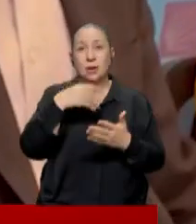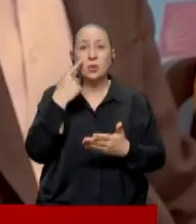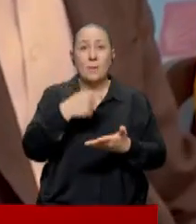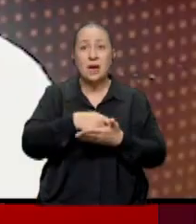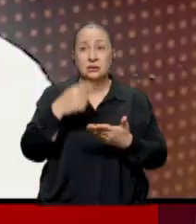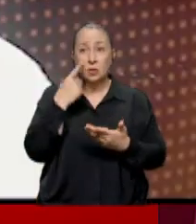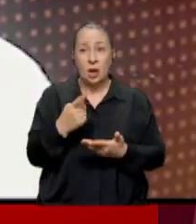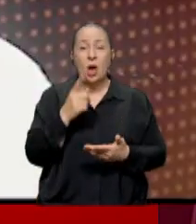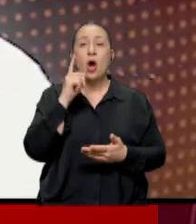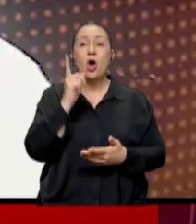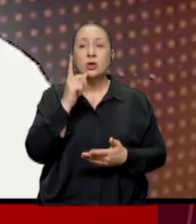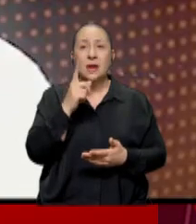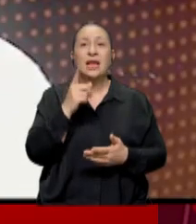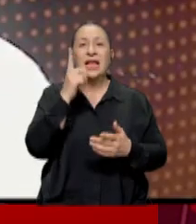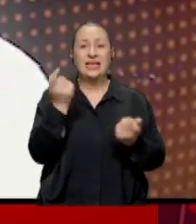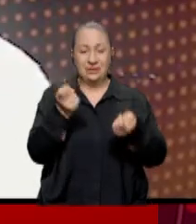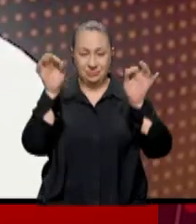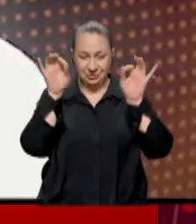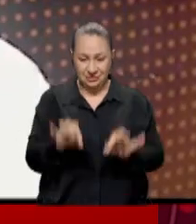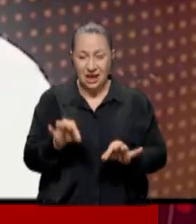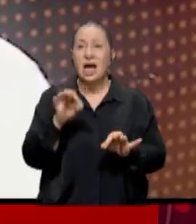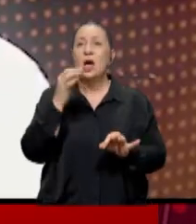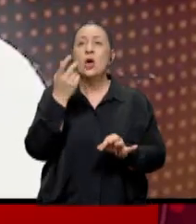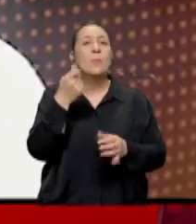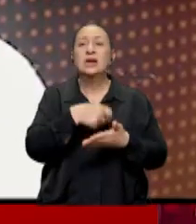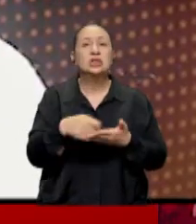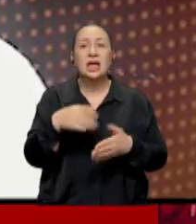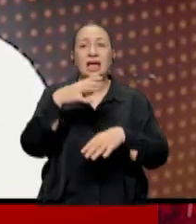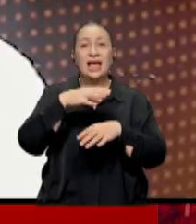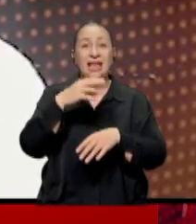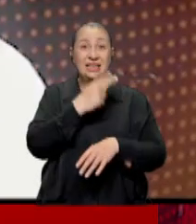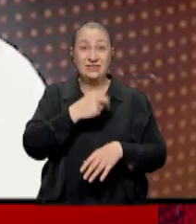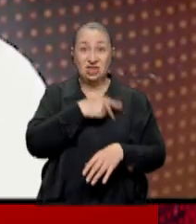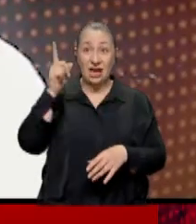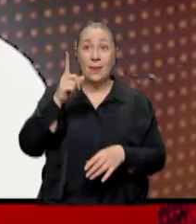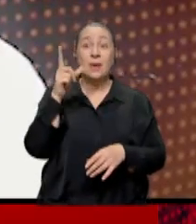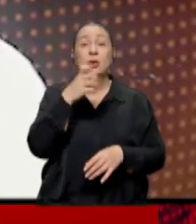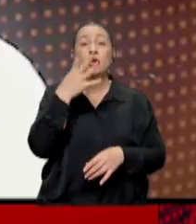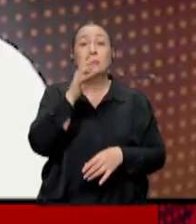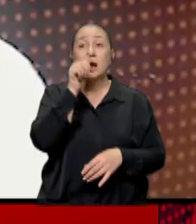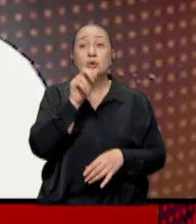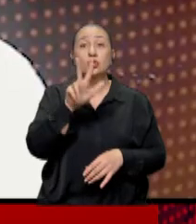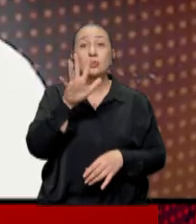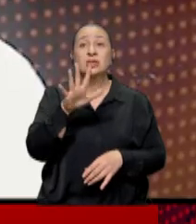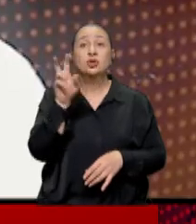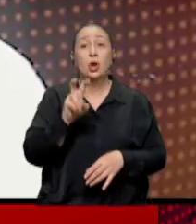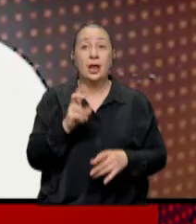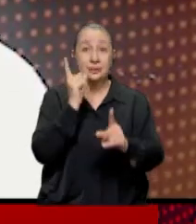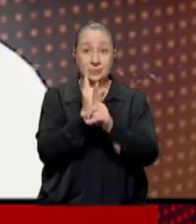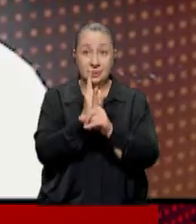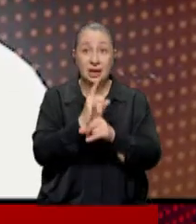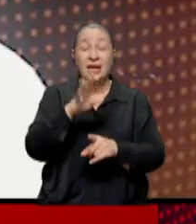bakımından Türkiye. Yani öğretmenler ilk işe başladığında aldığı ücret İsviçre'de aylık yine 4.635 dolara